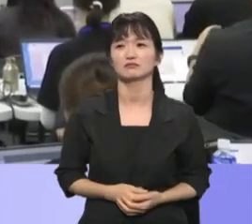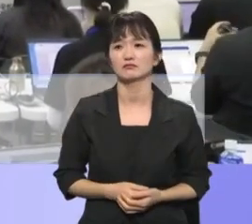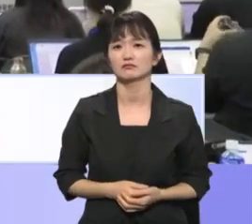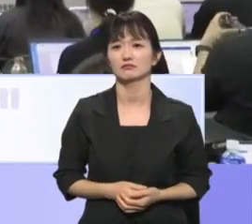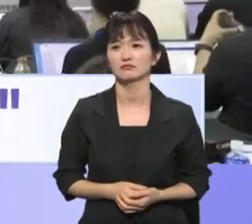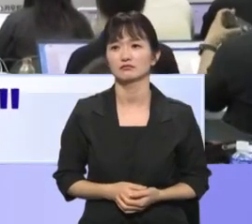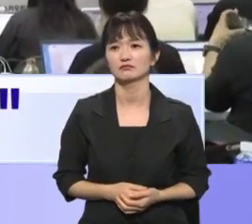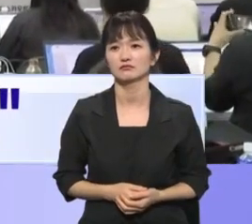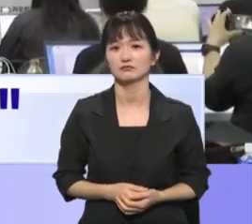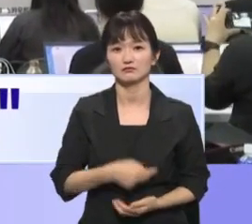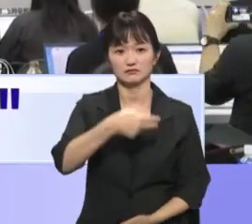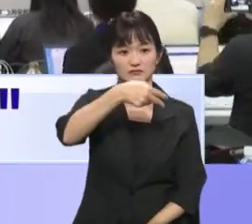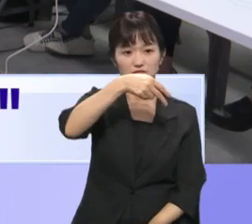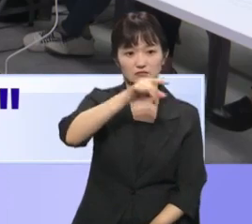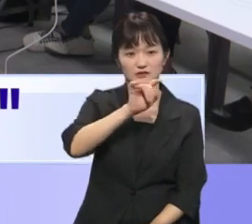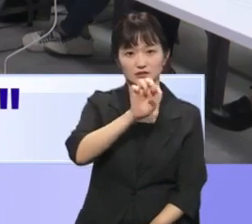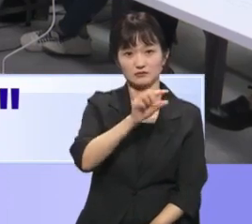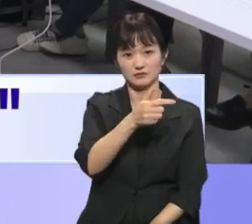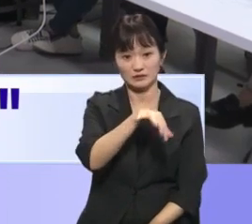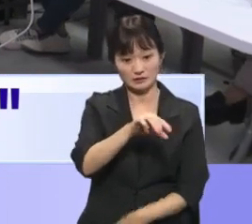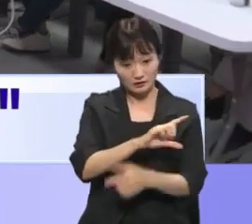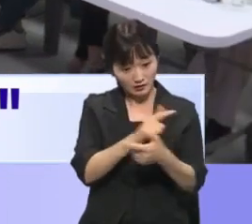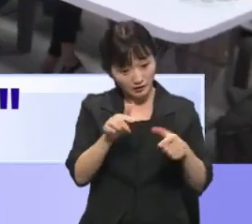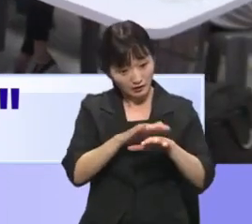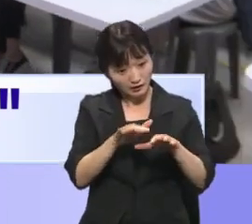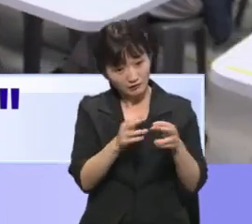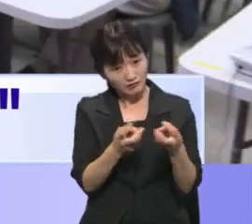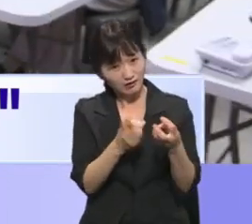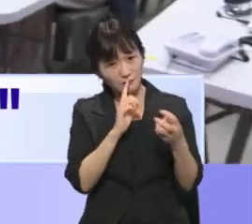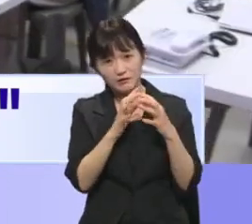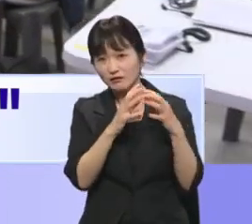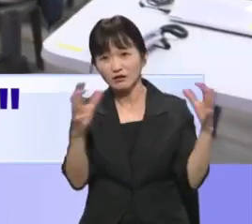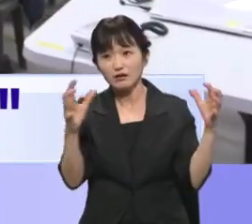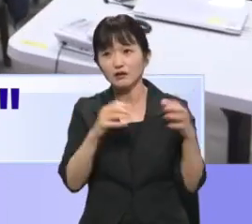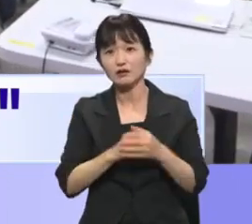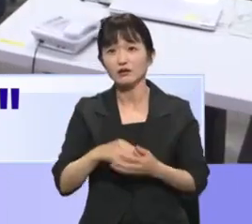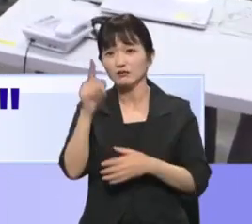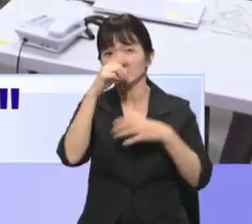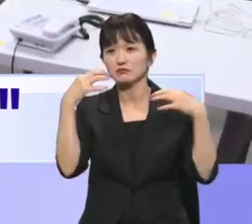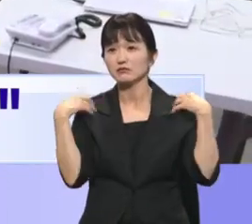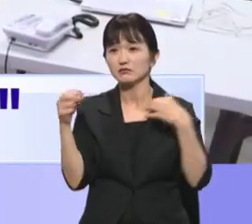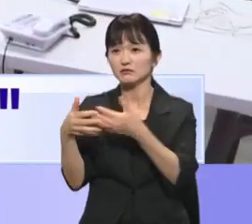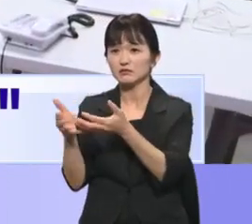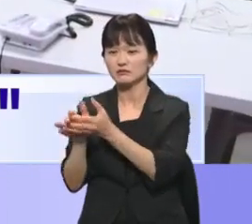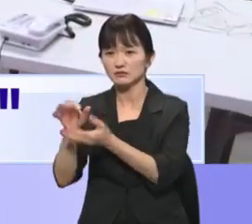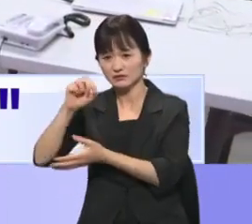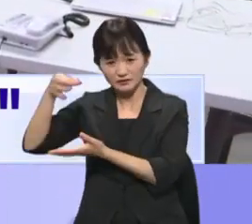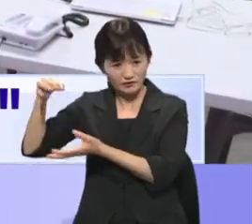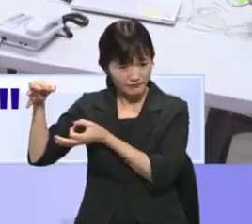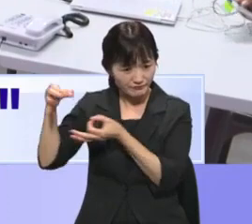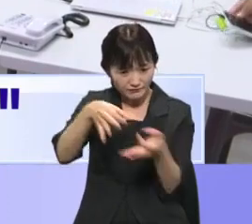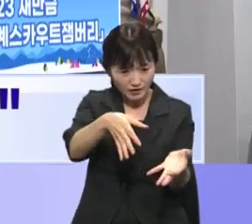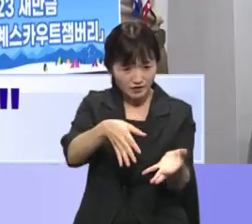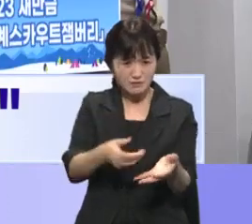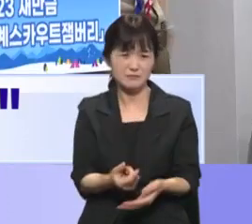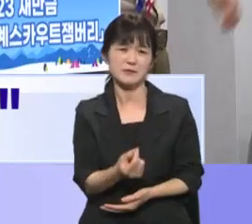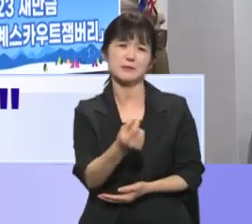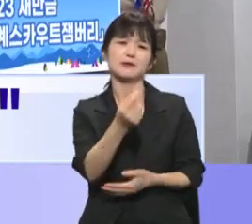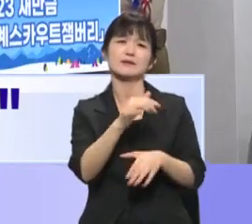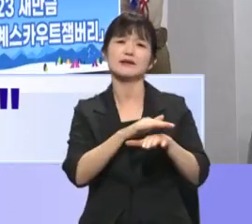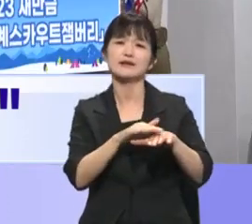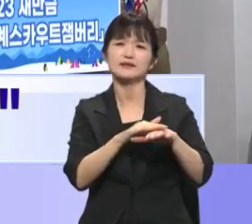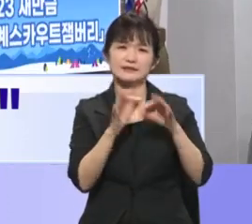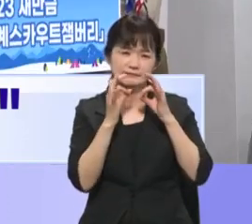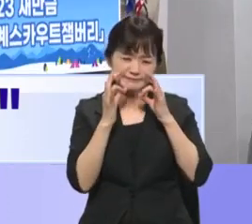새만금에서 여러가지 대처 문제가 계속 붉어진 이후에 정부의 당 입장에서도 예산도 좀 지원하고 발 빠른 대처를 하기 위해서 굉장히